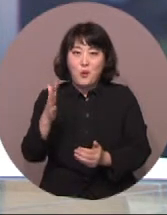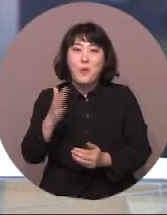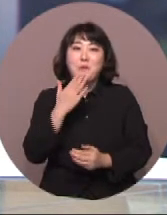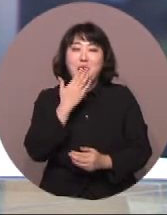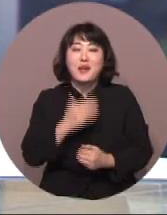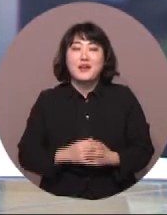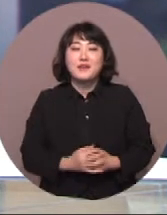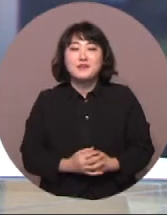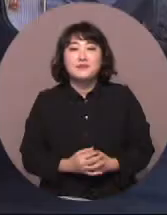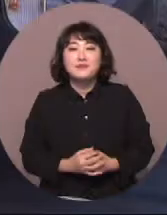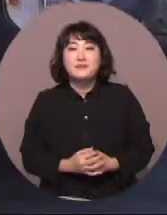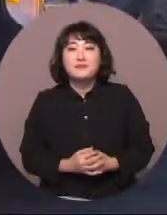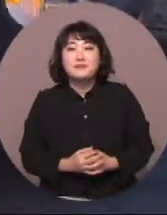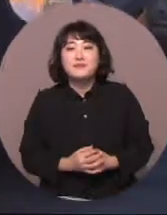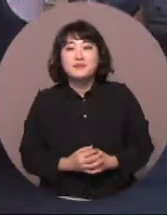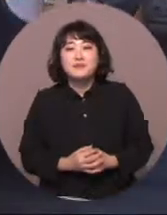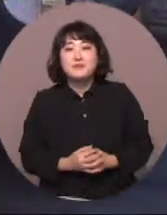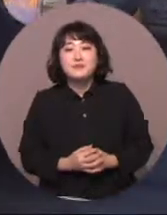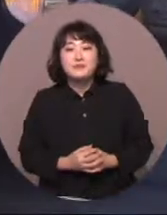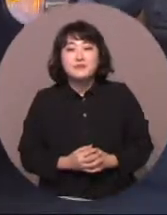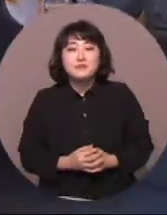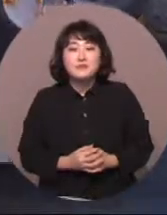이승섭 기자입니다.